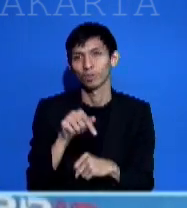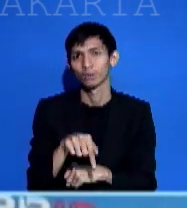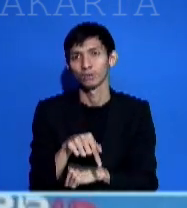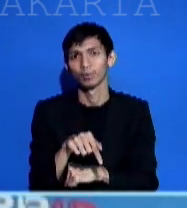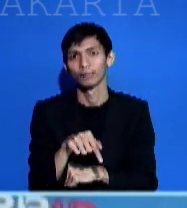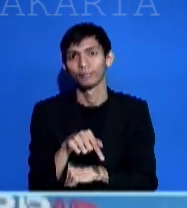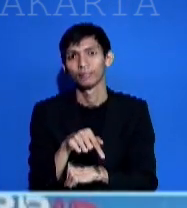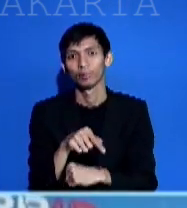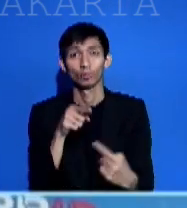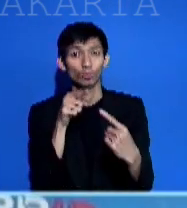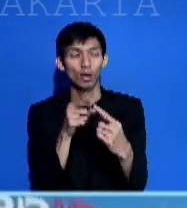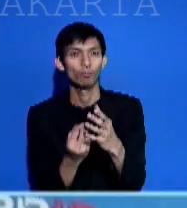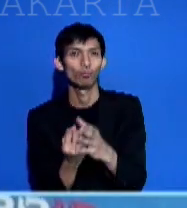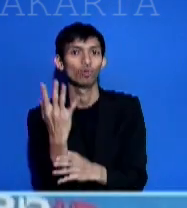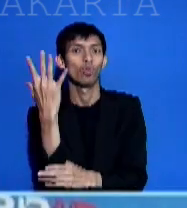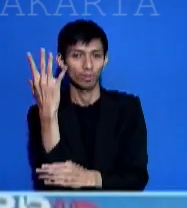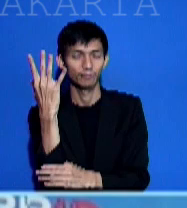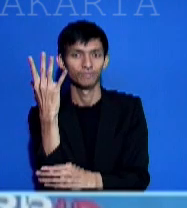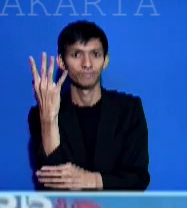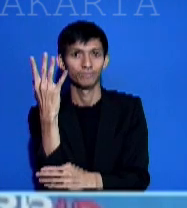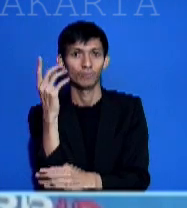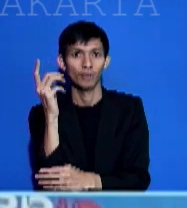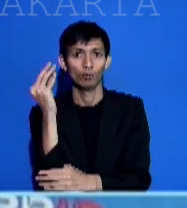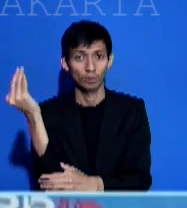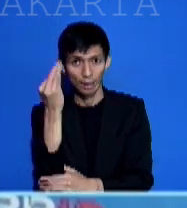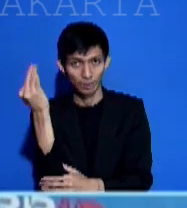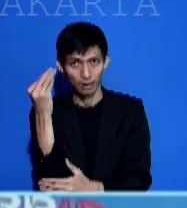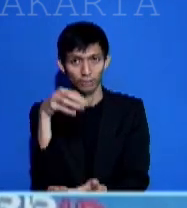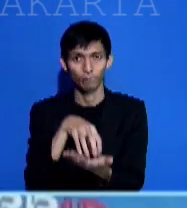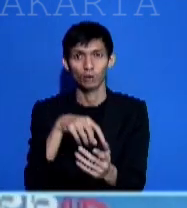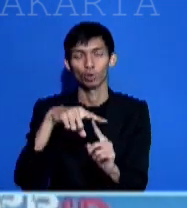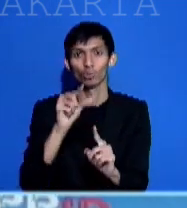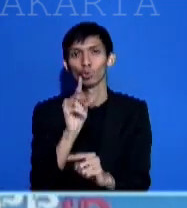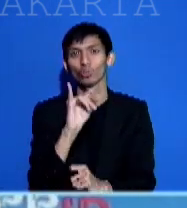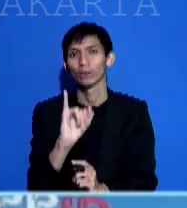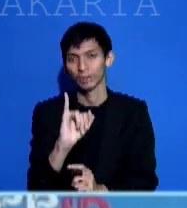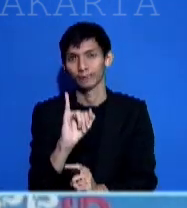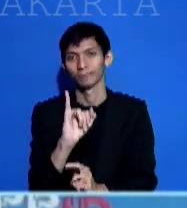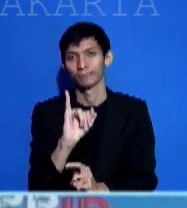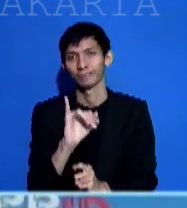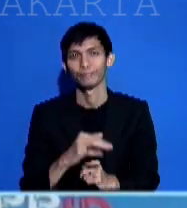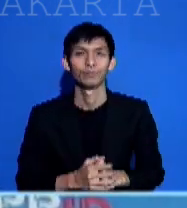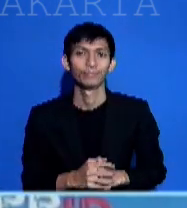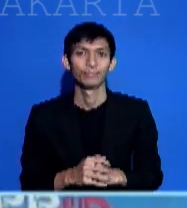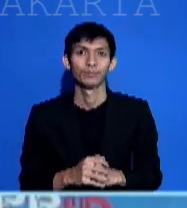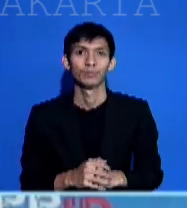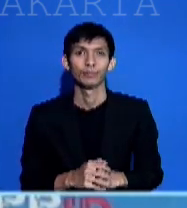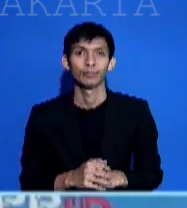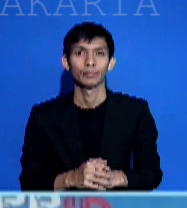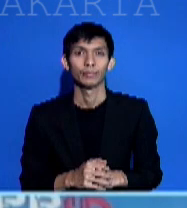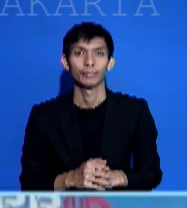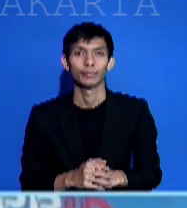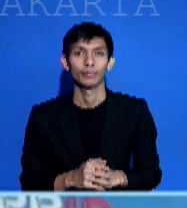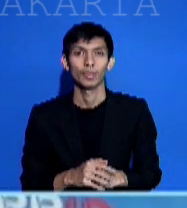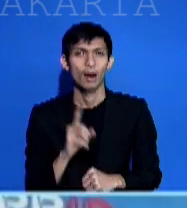ngembangaken babagan wisata wtening Kalurahan girikerto Kalurahan girikerto ningali